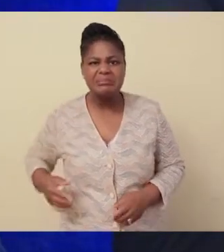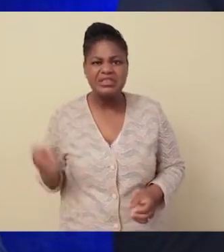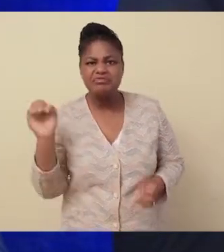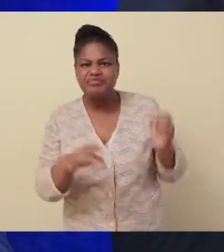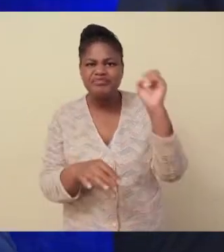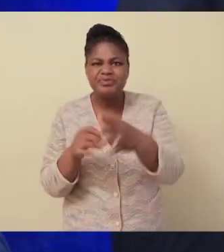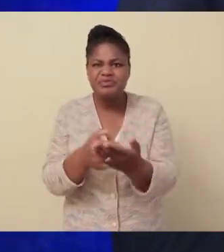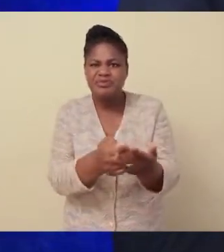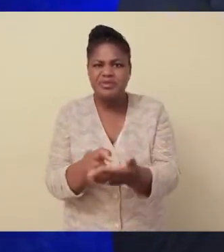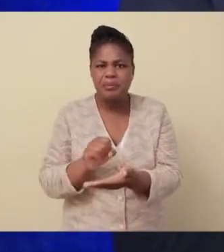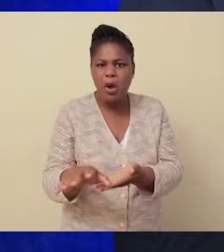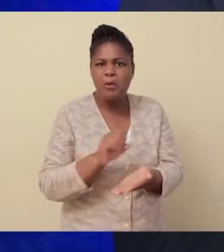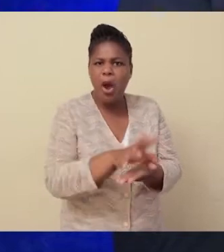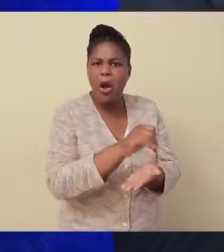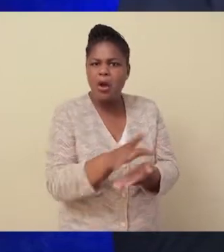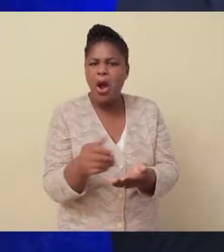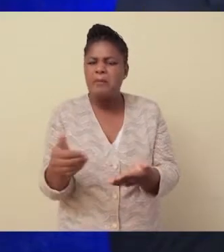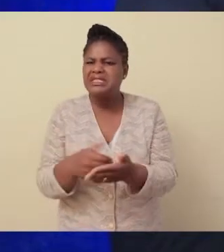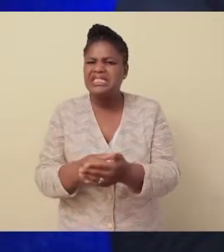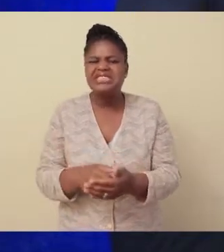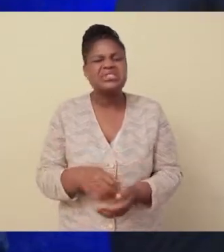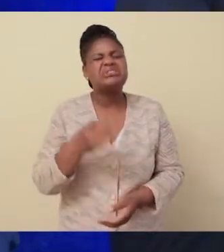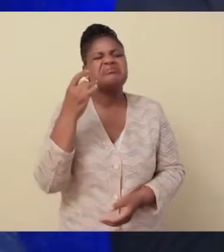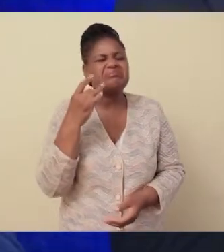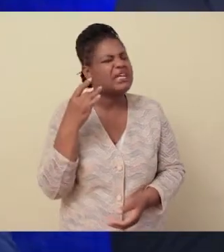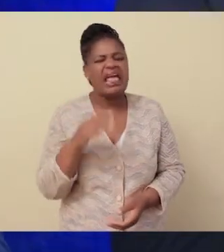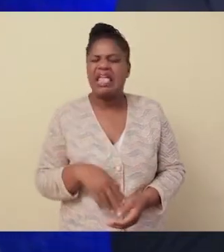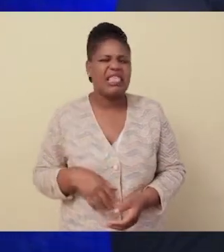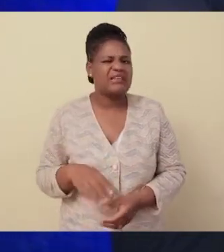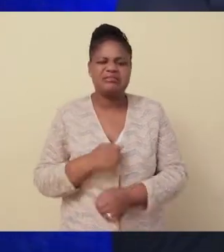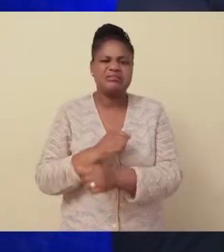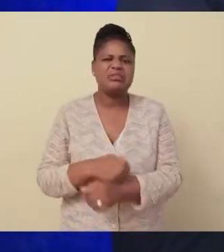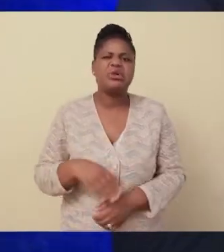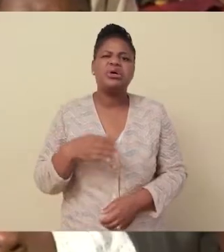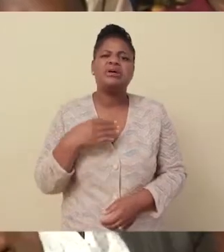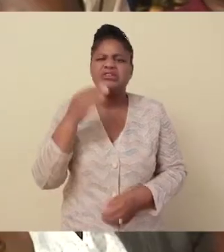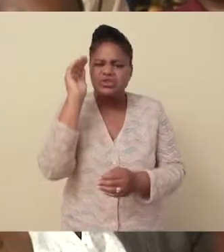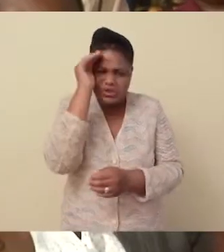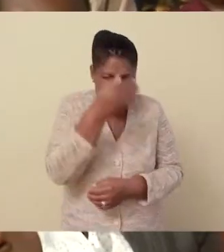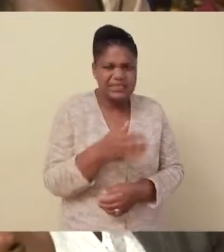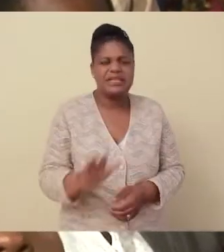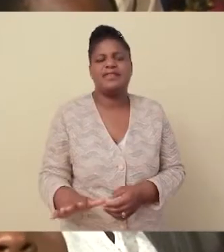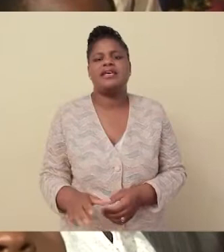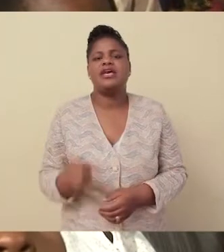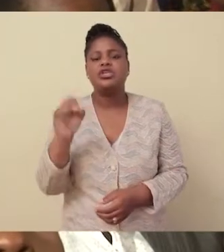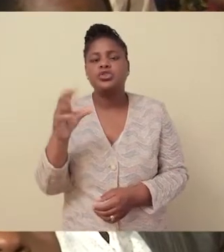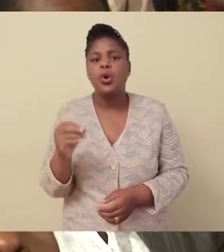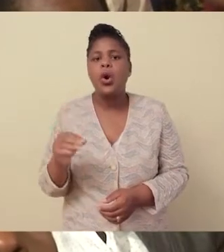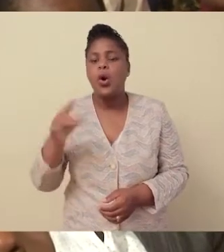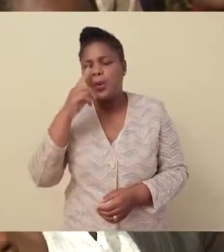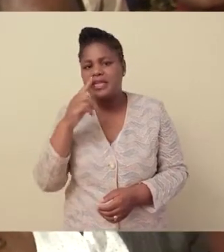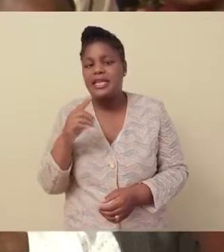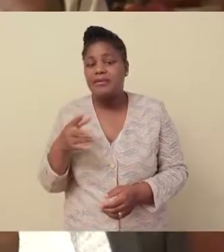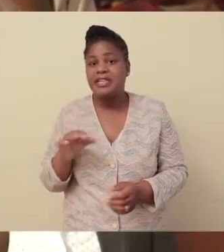tsarukano yakanaka zvino kana vatumirana masoko akadaro chinozovatadzisa kuti vapfuurire mberi vari vairi muofisi zvavo vaite zvinhu zvavo